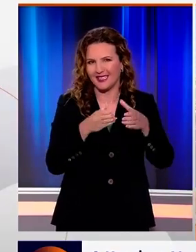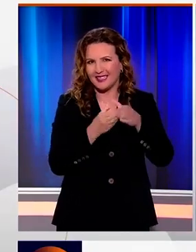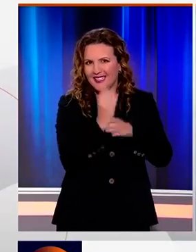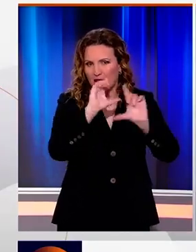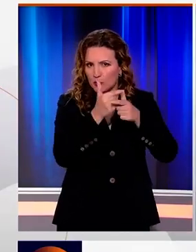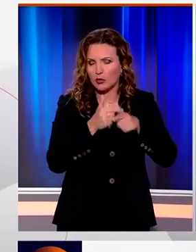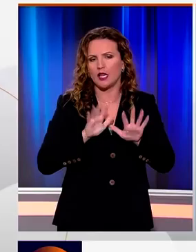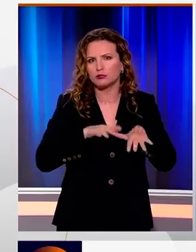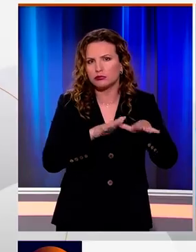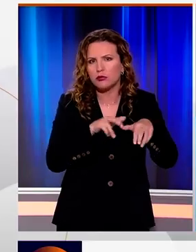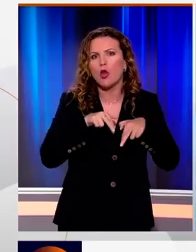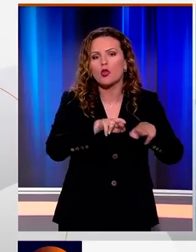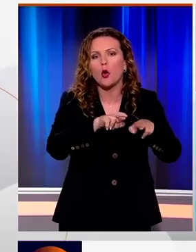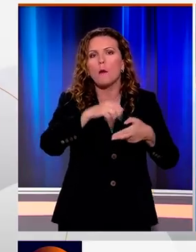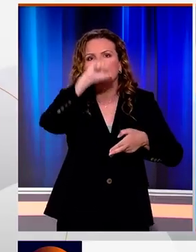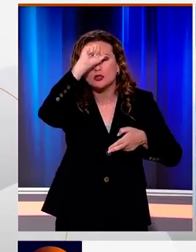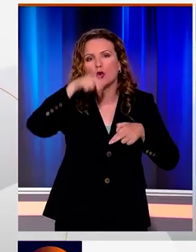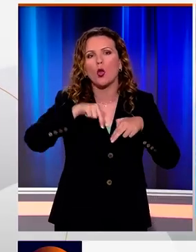πόλης.